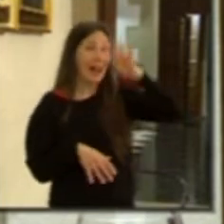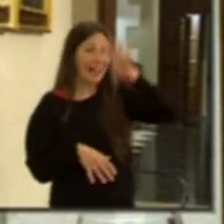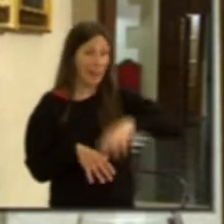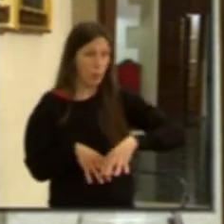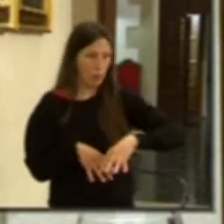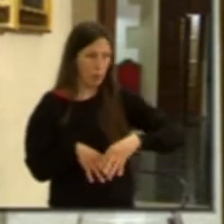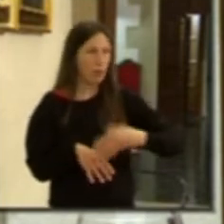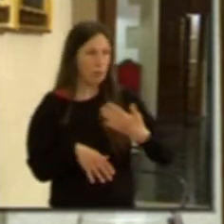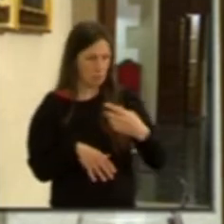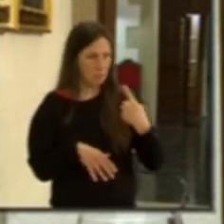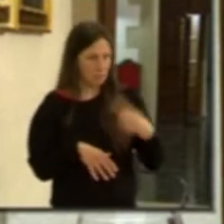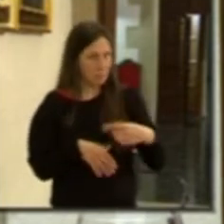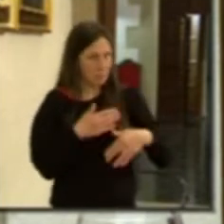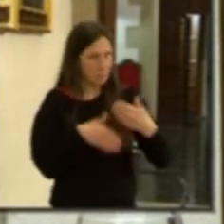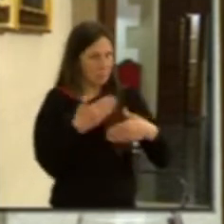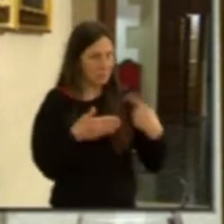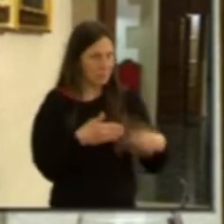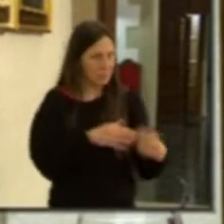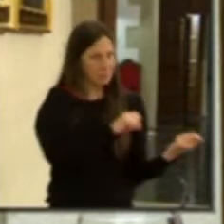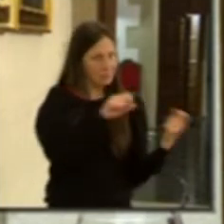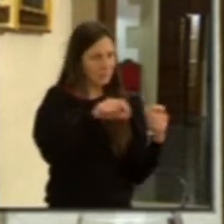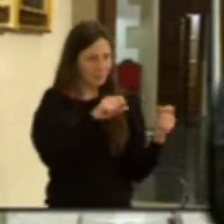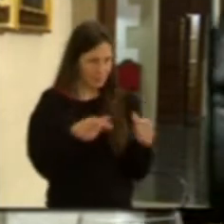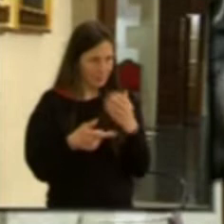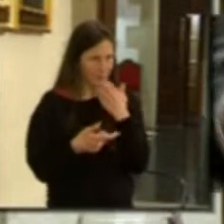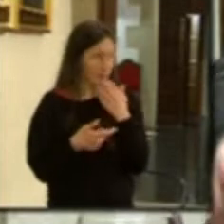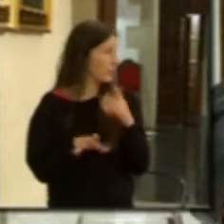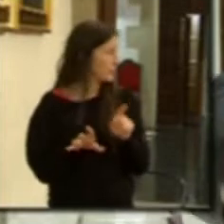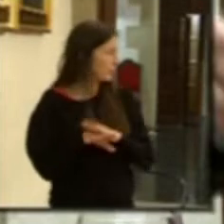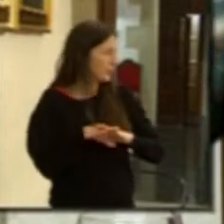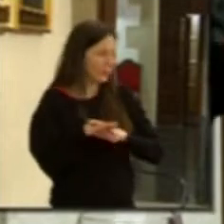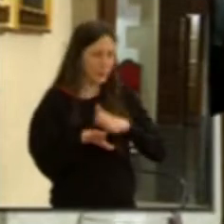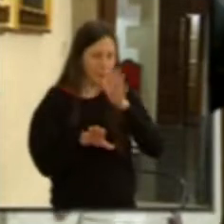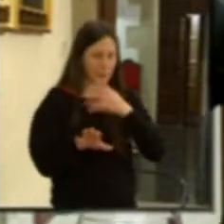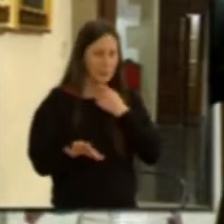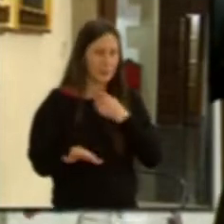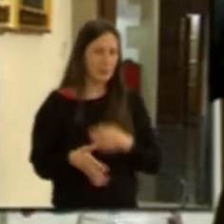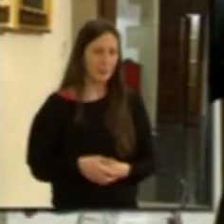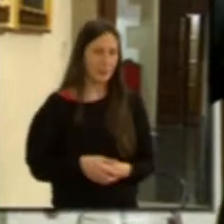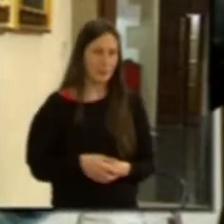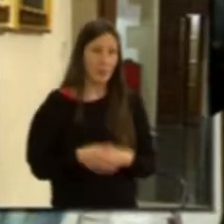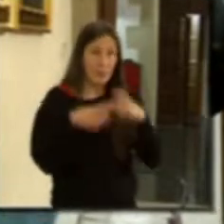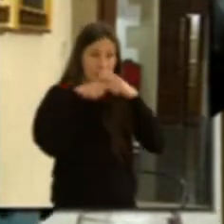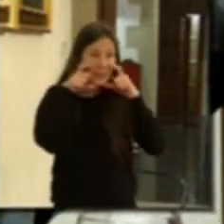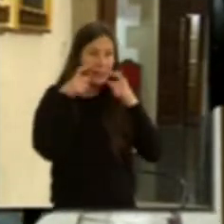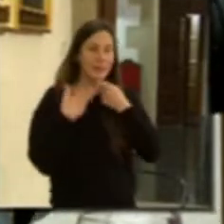molt important. En el cas de Catalunya, 9... Ai, perdoneu. És que la mascareta...